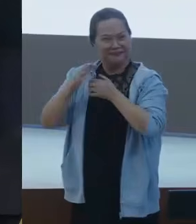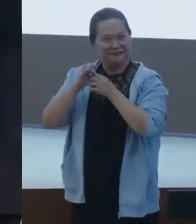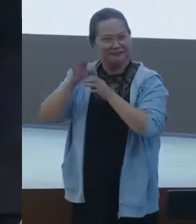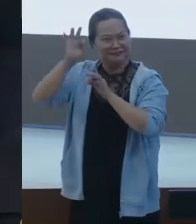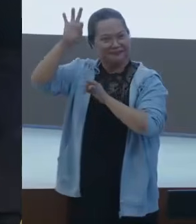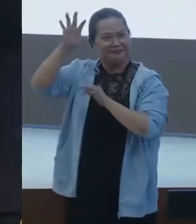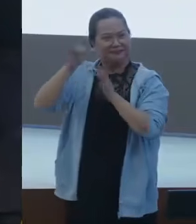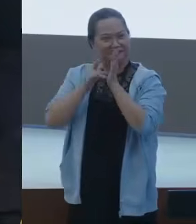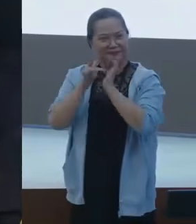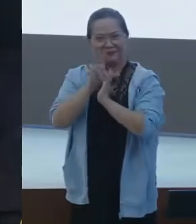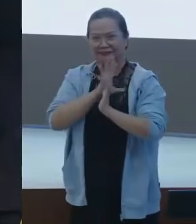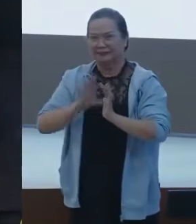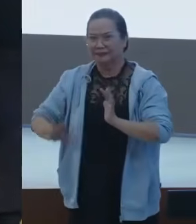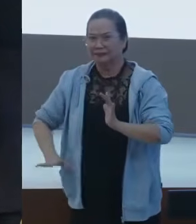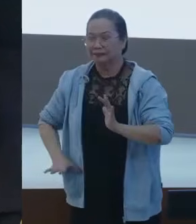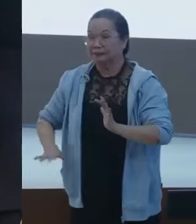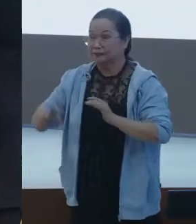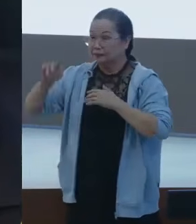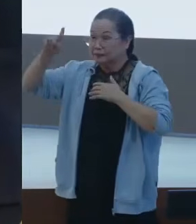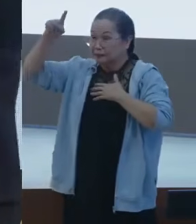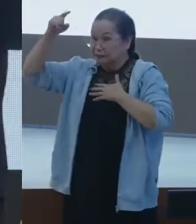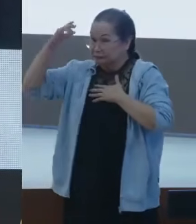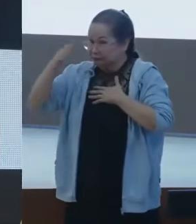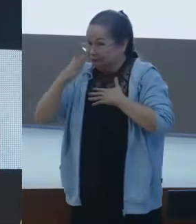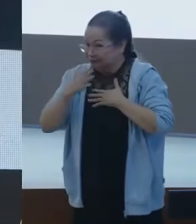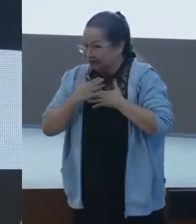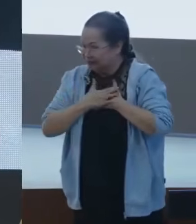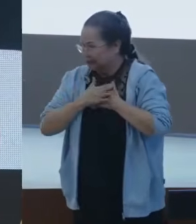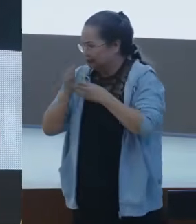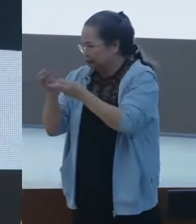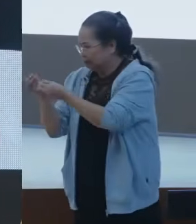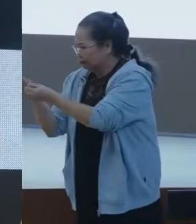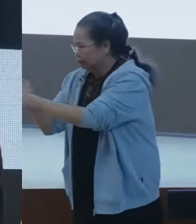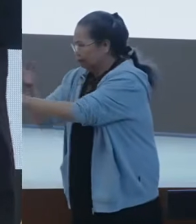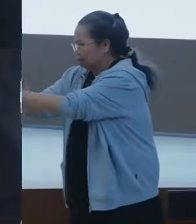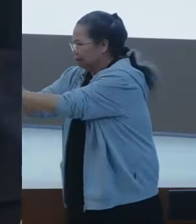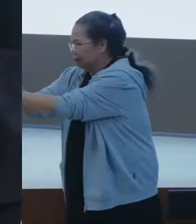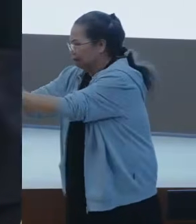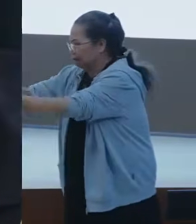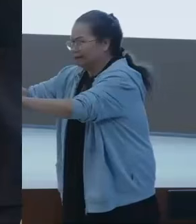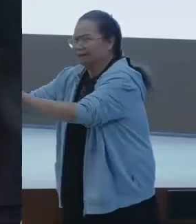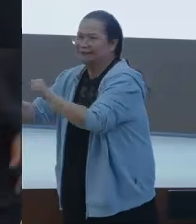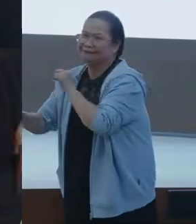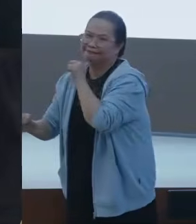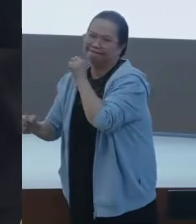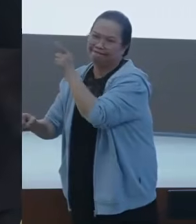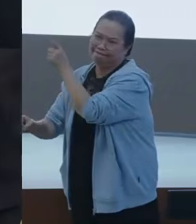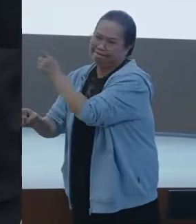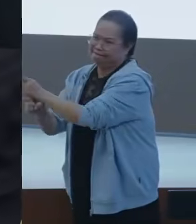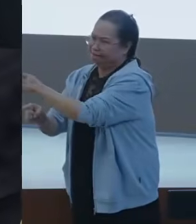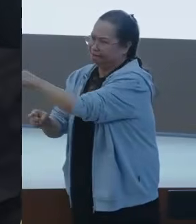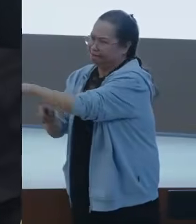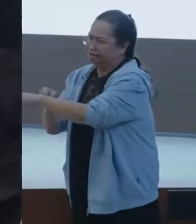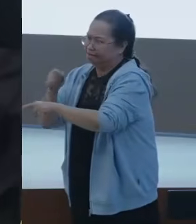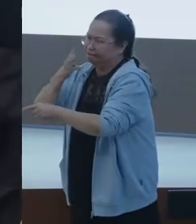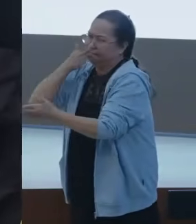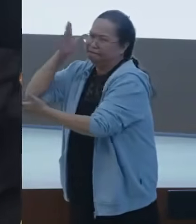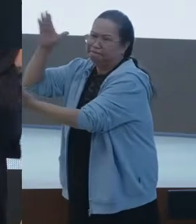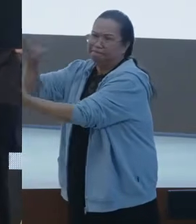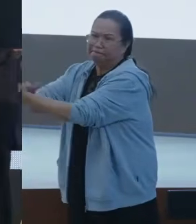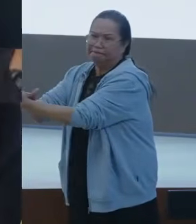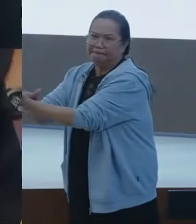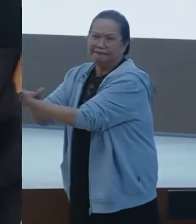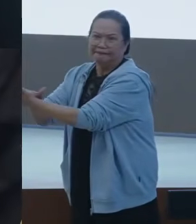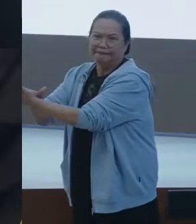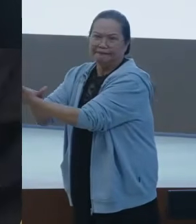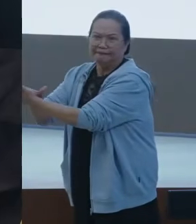Savior. Grace, ang kagandahang loob ng Diyos, pagligtas niya sa mga hindi na karapat-dapat hanggang sa makamit nila